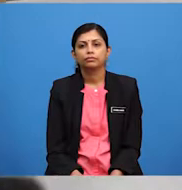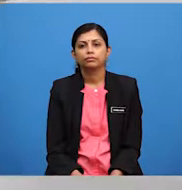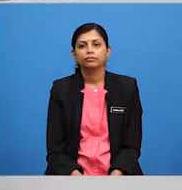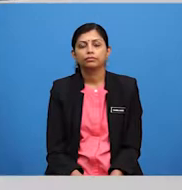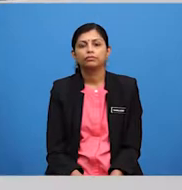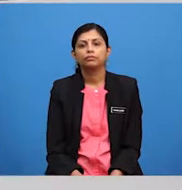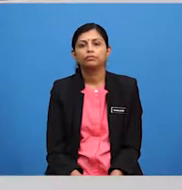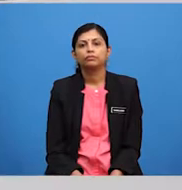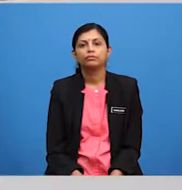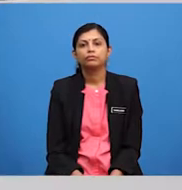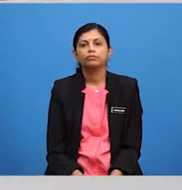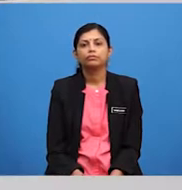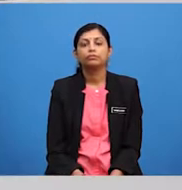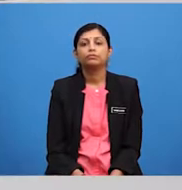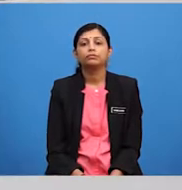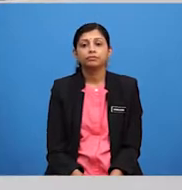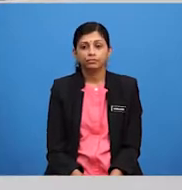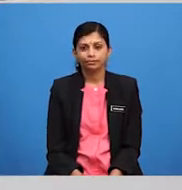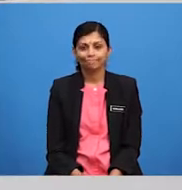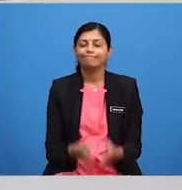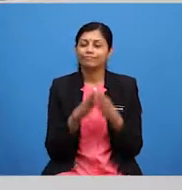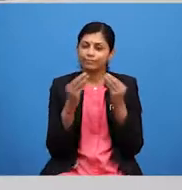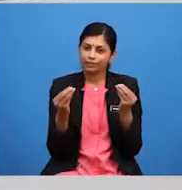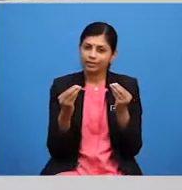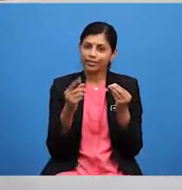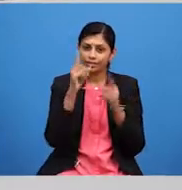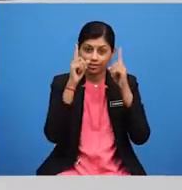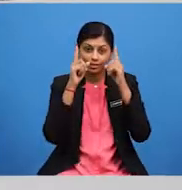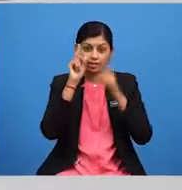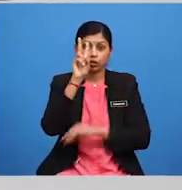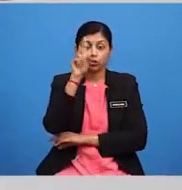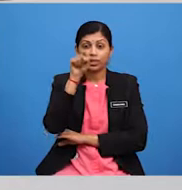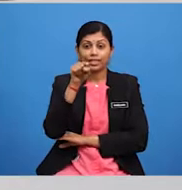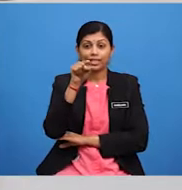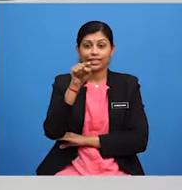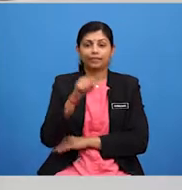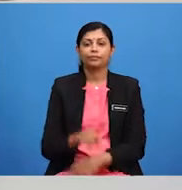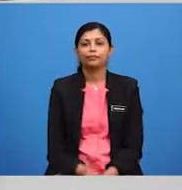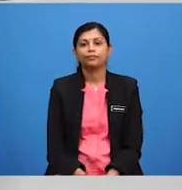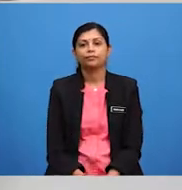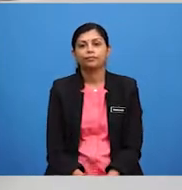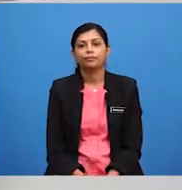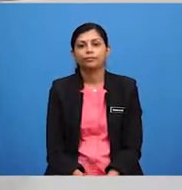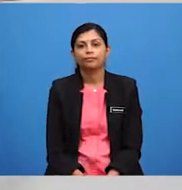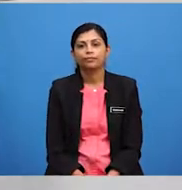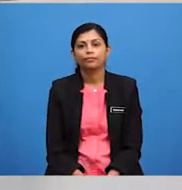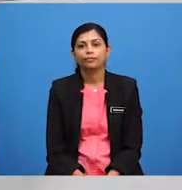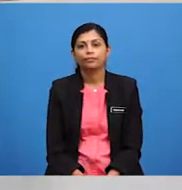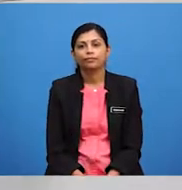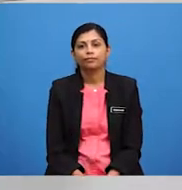Inilah hasil lakaran perspektif dua titik pada hari ini.